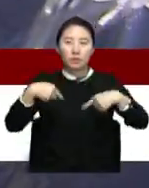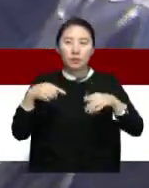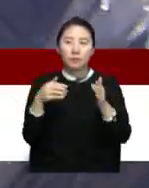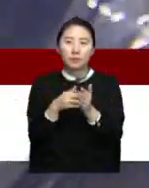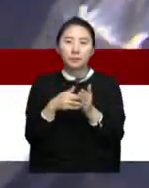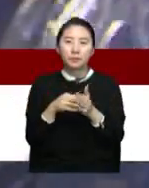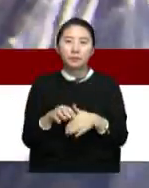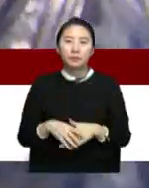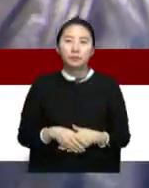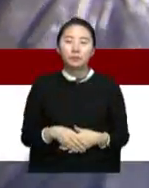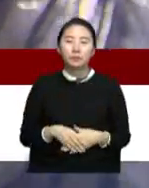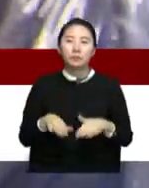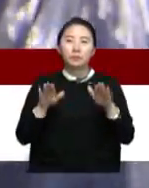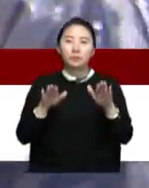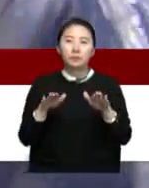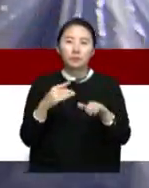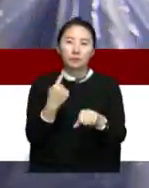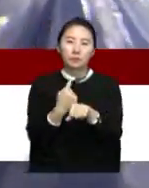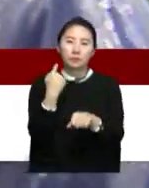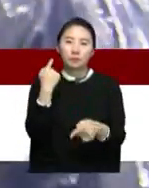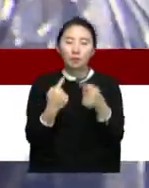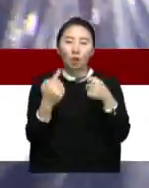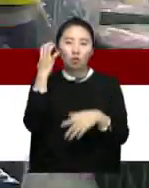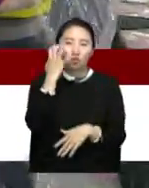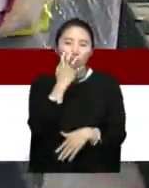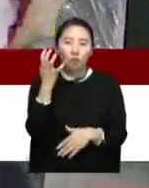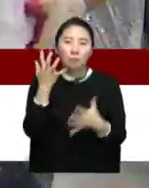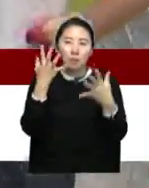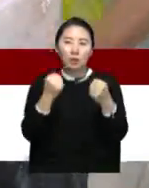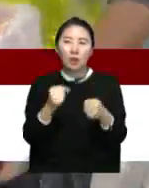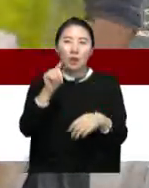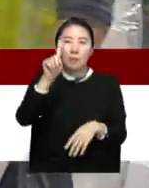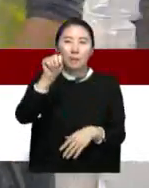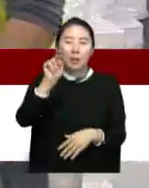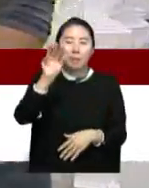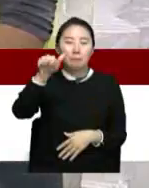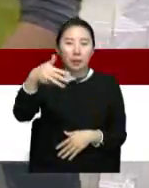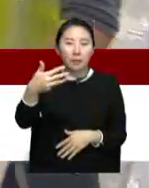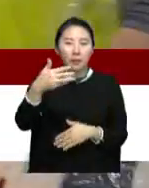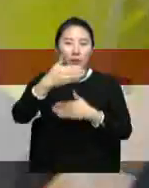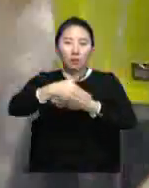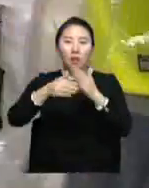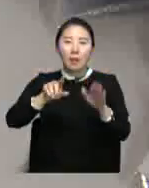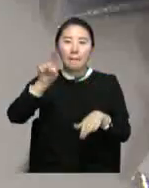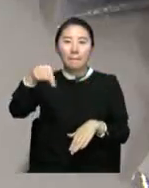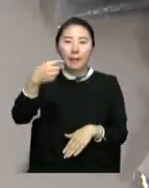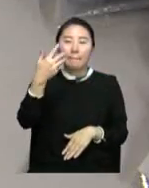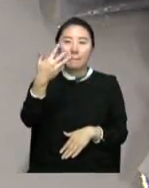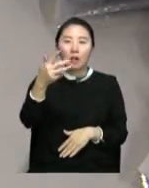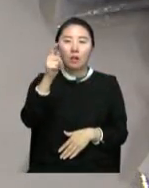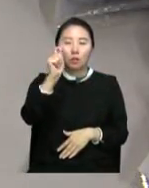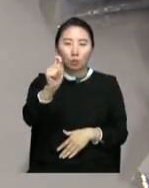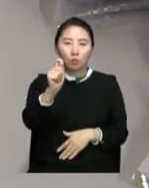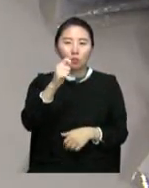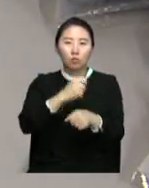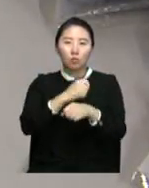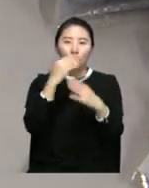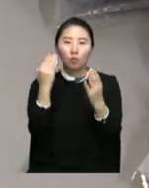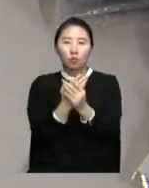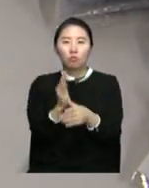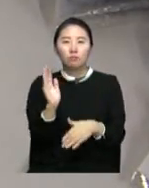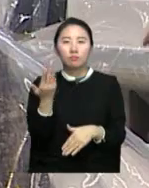참여했습니다. 올해는 지난해보다 기부 물량이 늘어 1,800상자, 108톤에 달하는 김장이